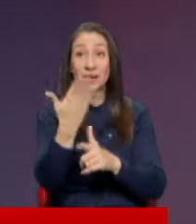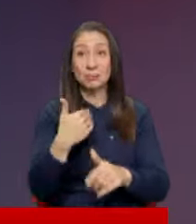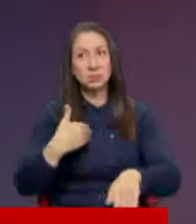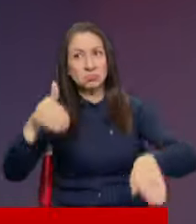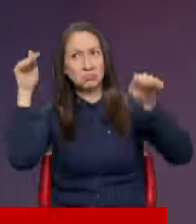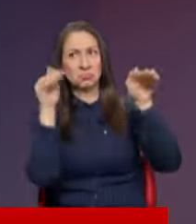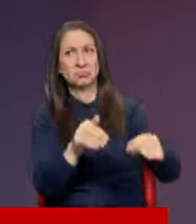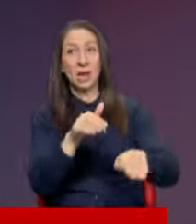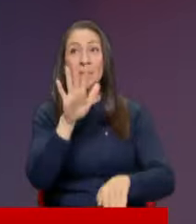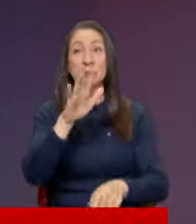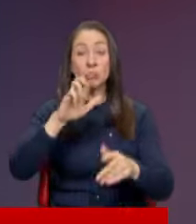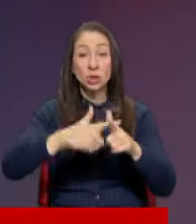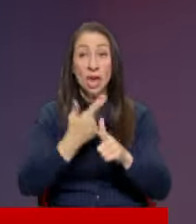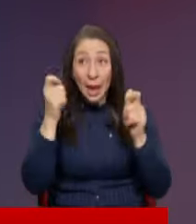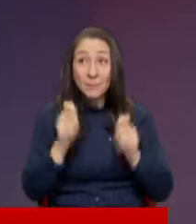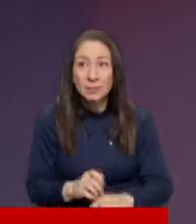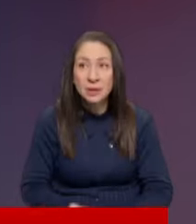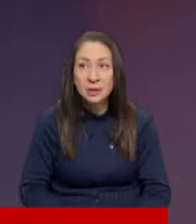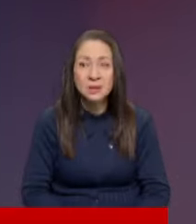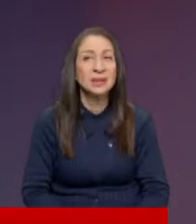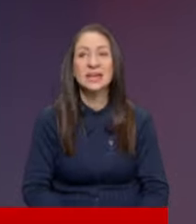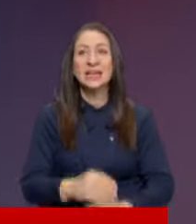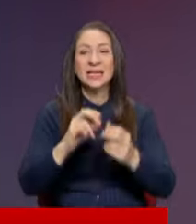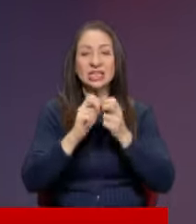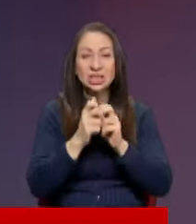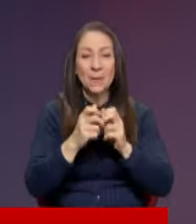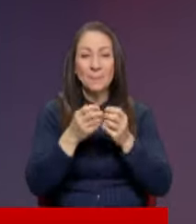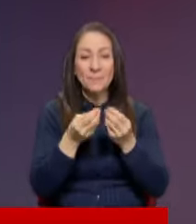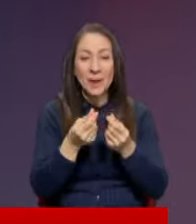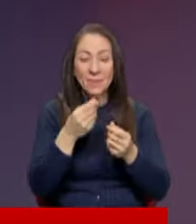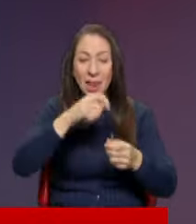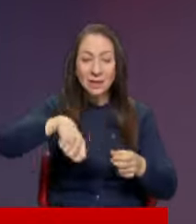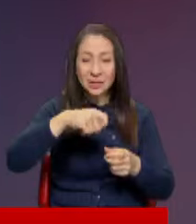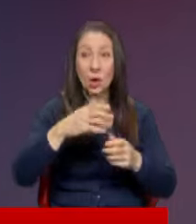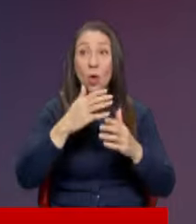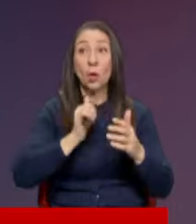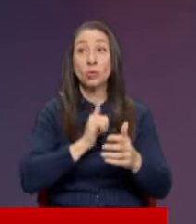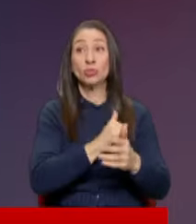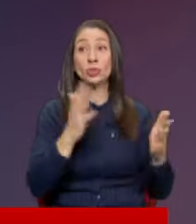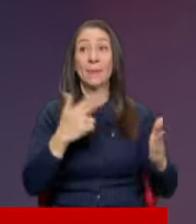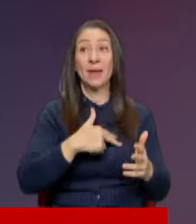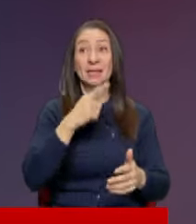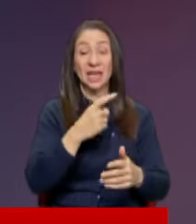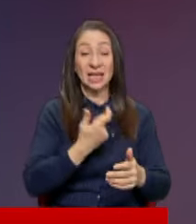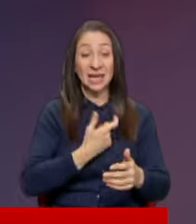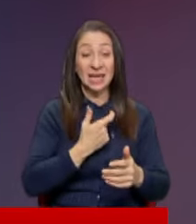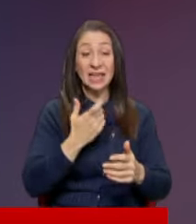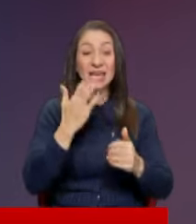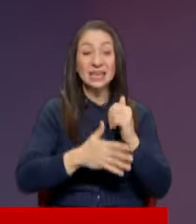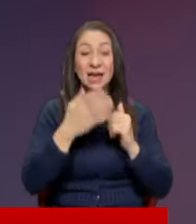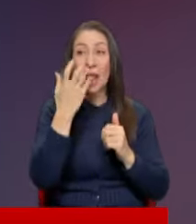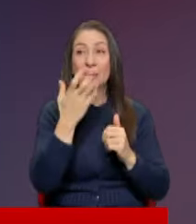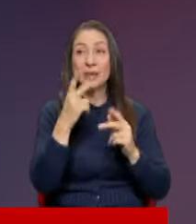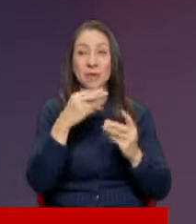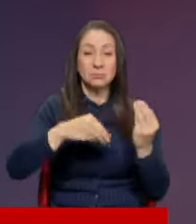destekledik 5 proje hayata geçti mi incir marmelat dışında Ordu Büyükşehir Belediyesi yasak Elma dizisi gibi